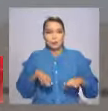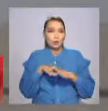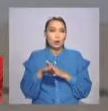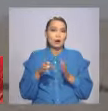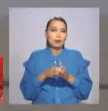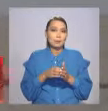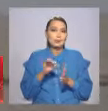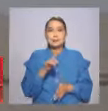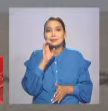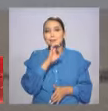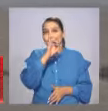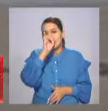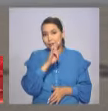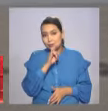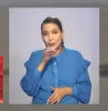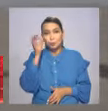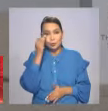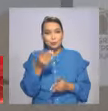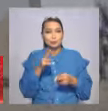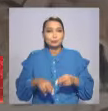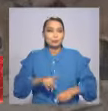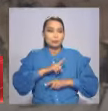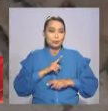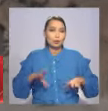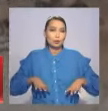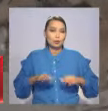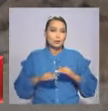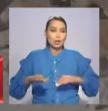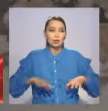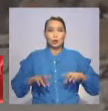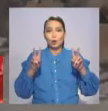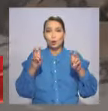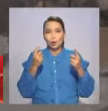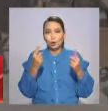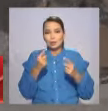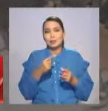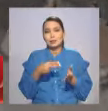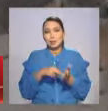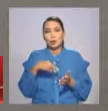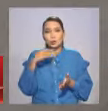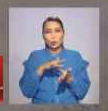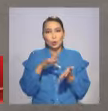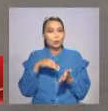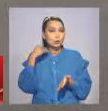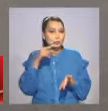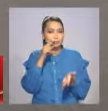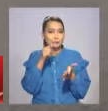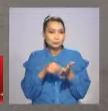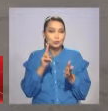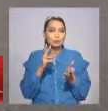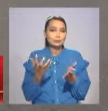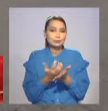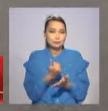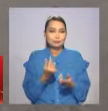из Северо-Казахстанской области. Напомню, конечной точкой «Улуддала Жургы» станет город Туркестан. Те, кто сможет добраться туда, получат